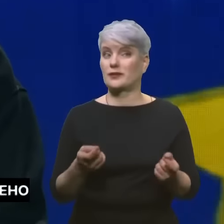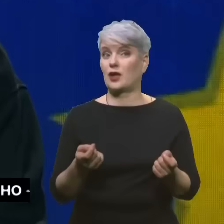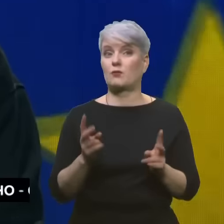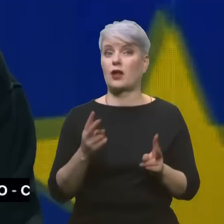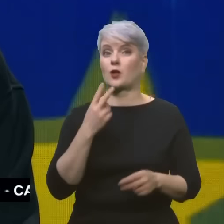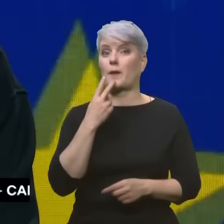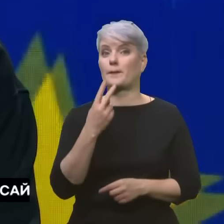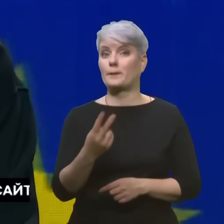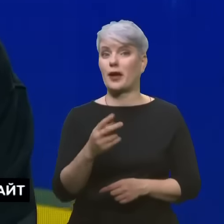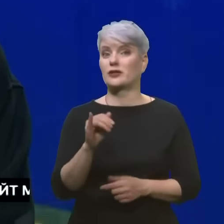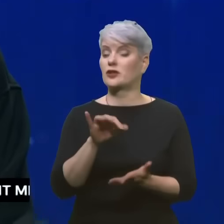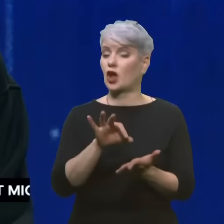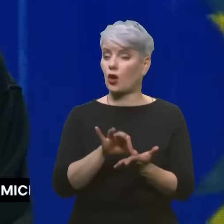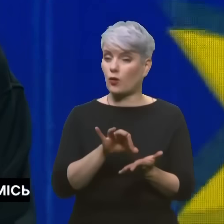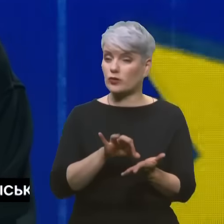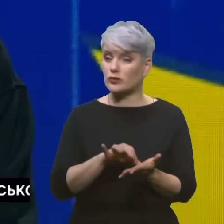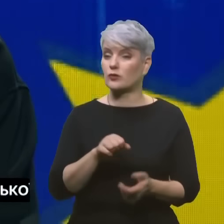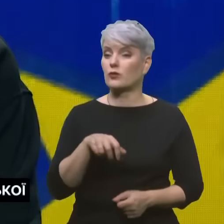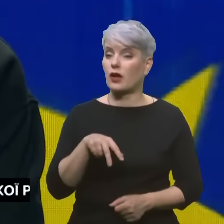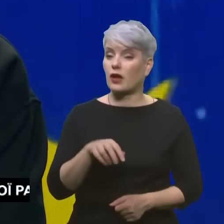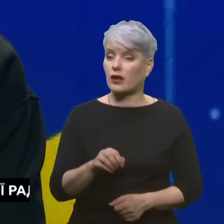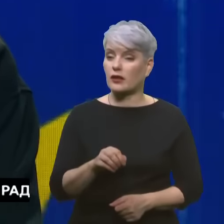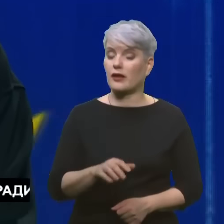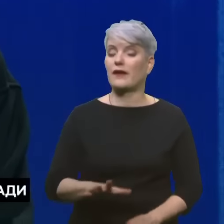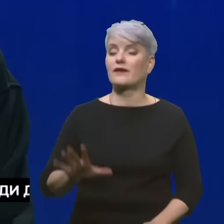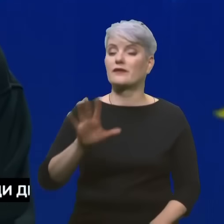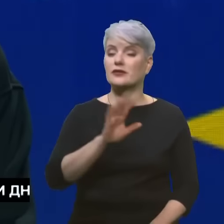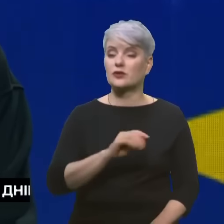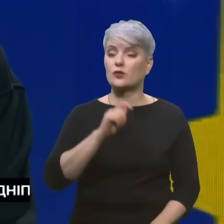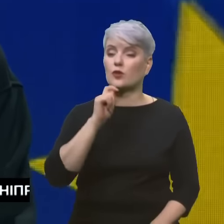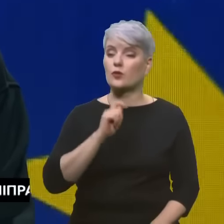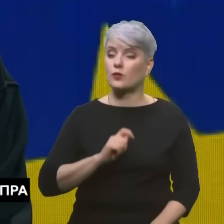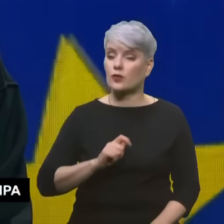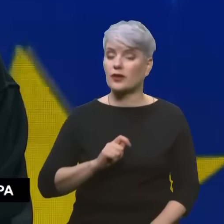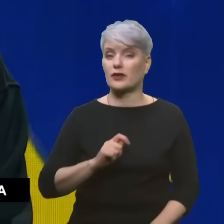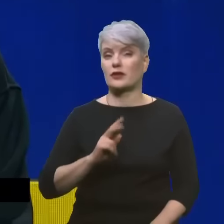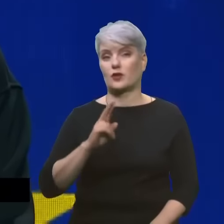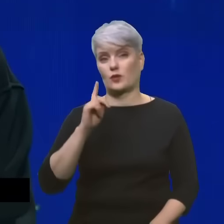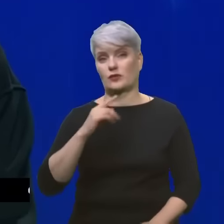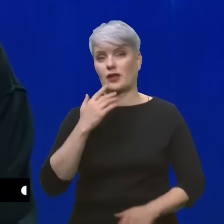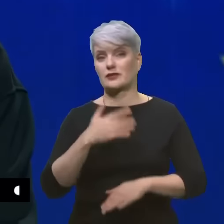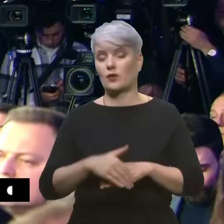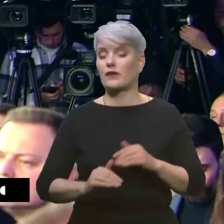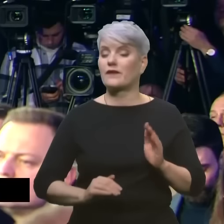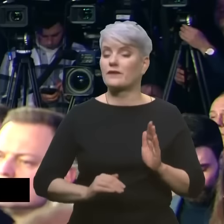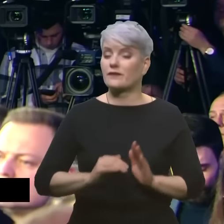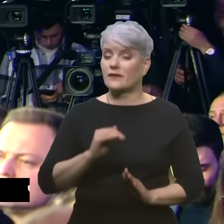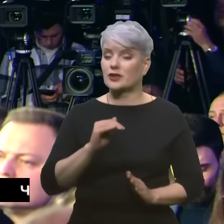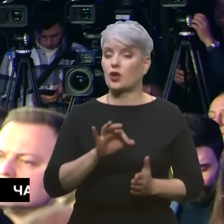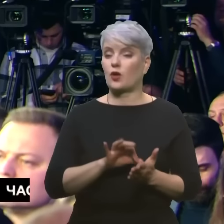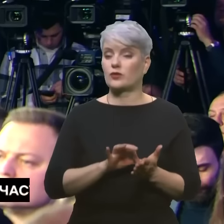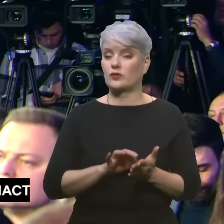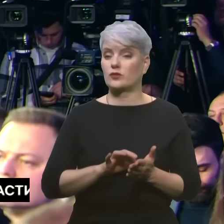і оцінює, але всюди. В Україні, хто знає, за кордоном всі високо оцінюють